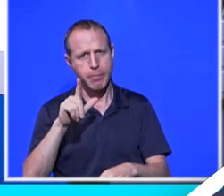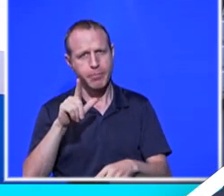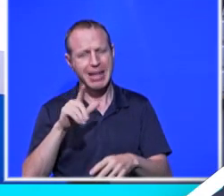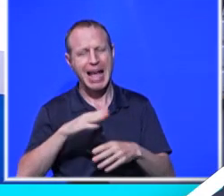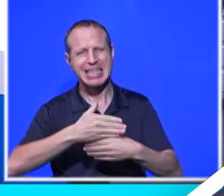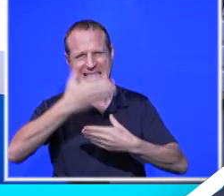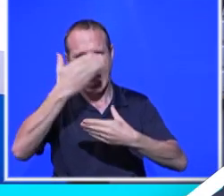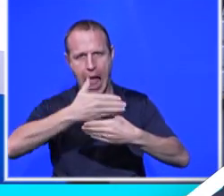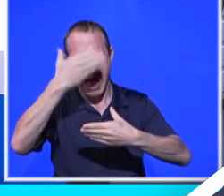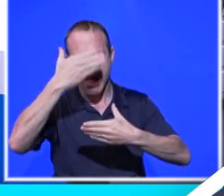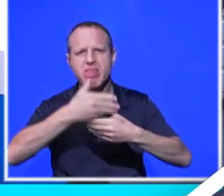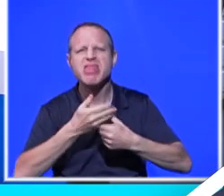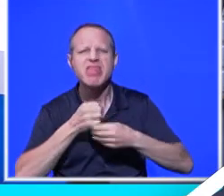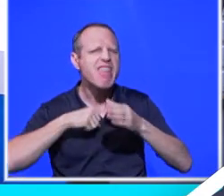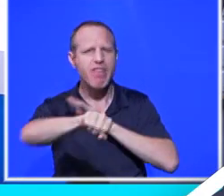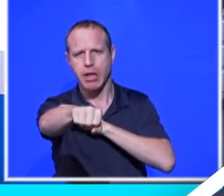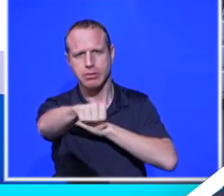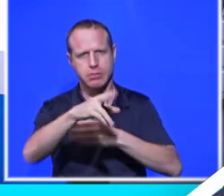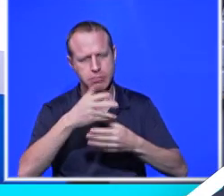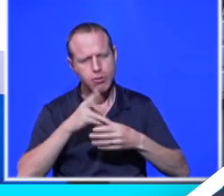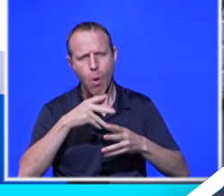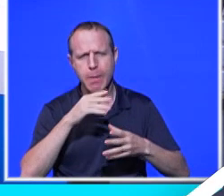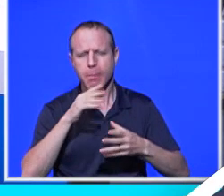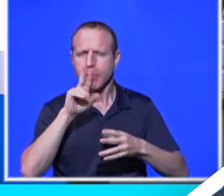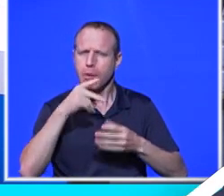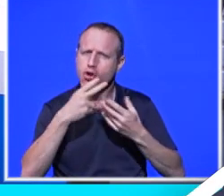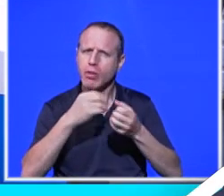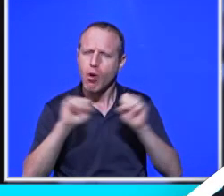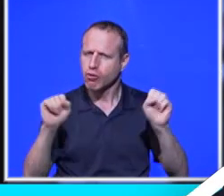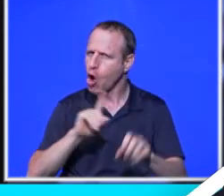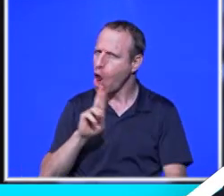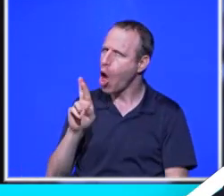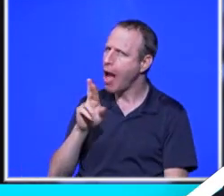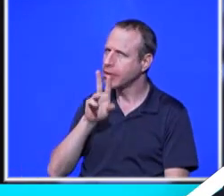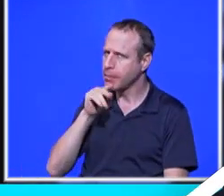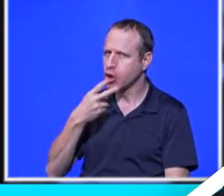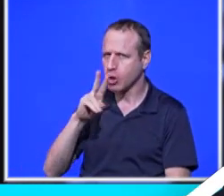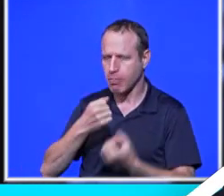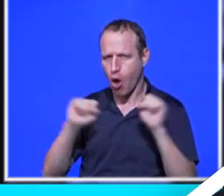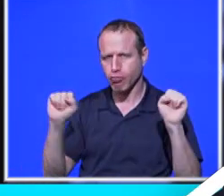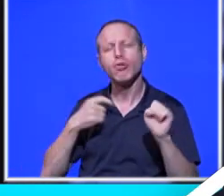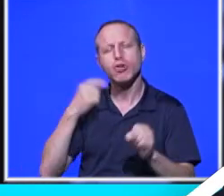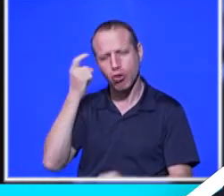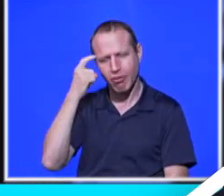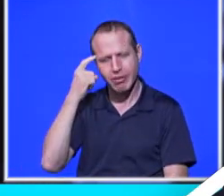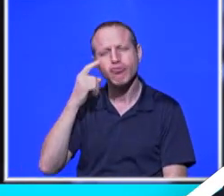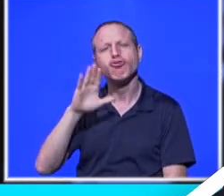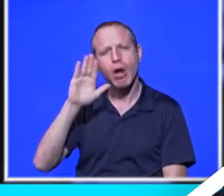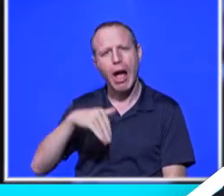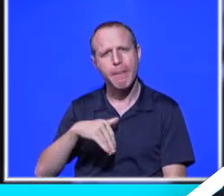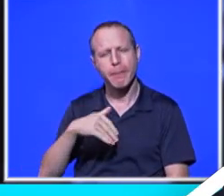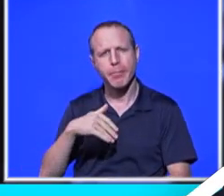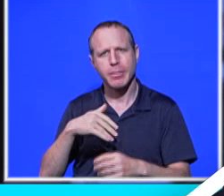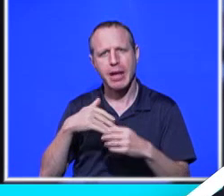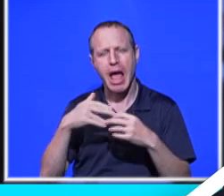נפרץ, והם יכולים לדבר על זה עכשיו ביותר חופשיות. לא רק שלדבר על זה ביותר חופשיות, אני חושבת שגם